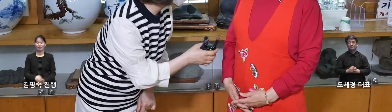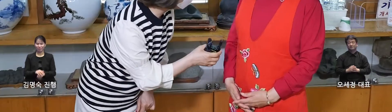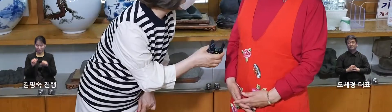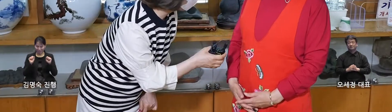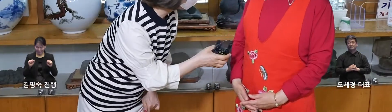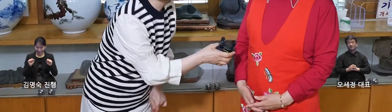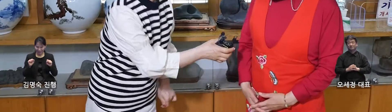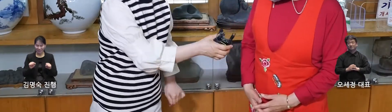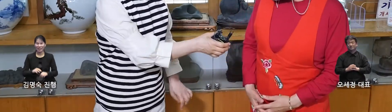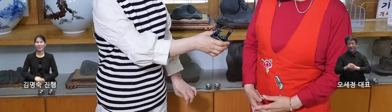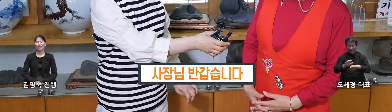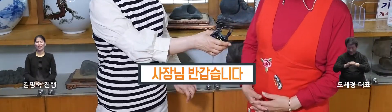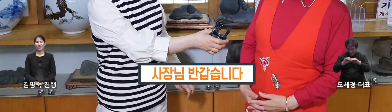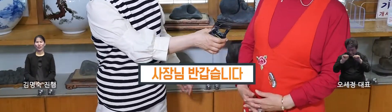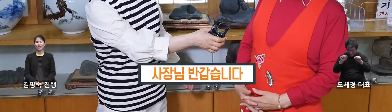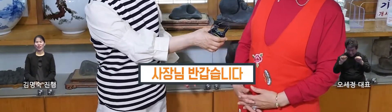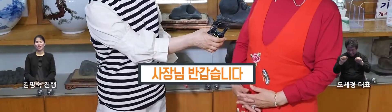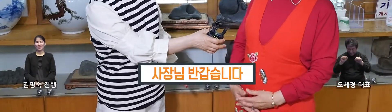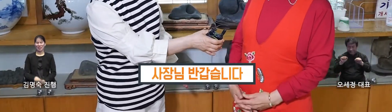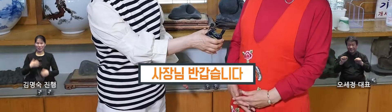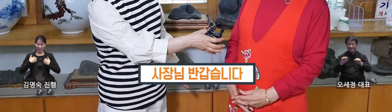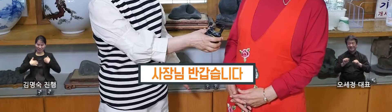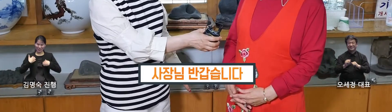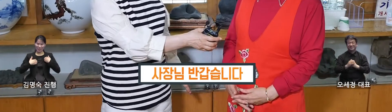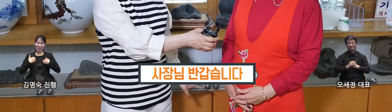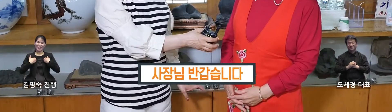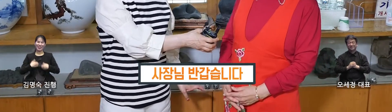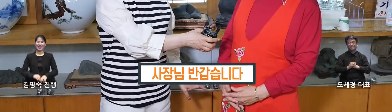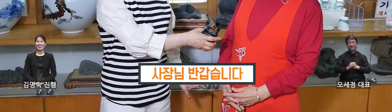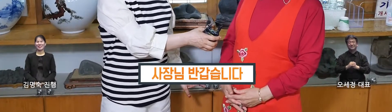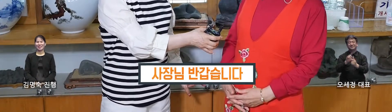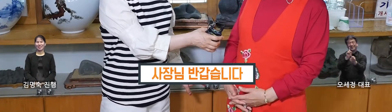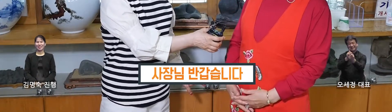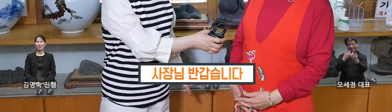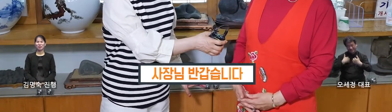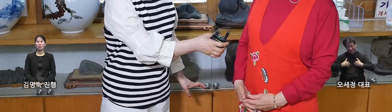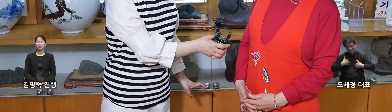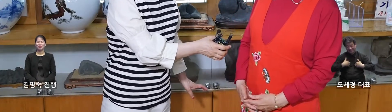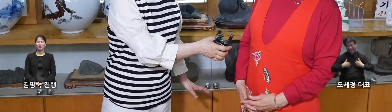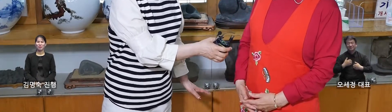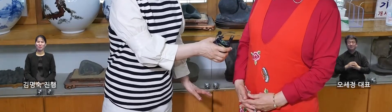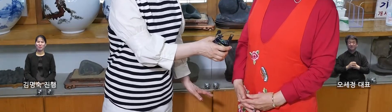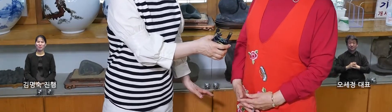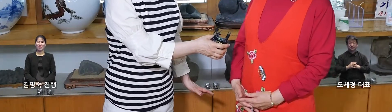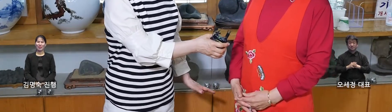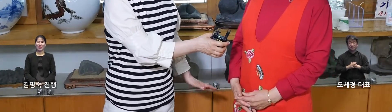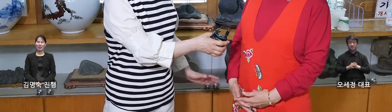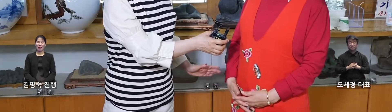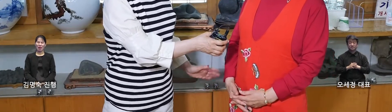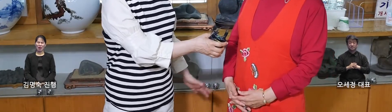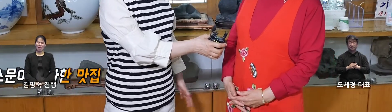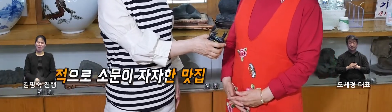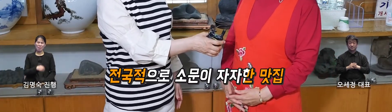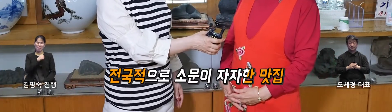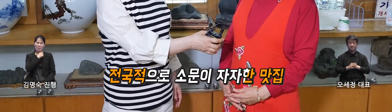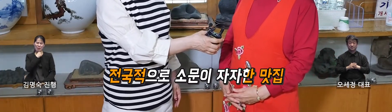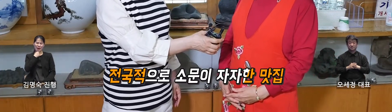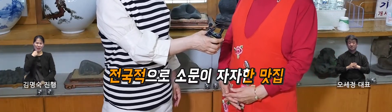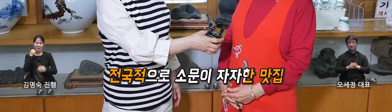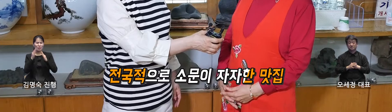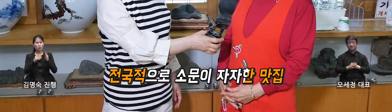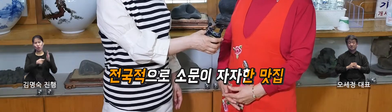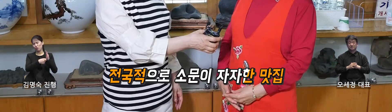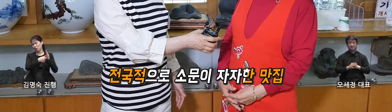사장님 안녕하세요. 안녕하세요. 예, 반갑습니다. 네. 예, 반갑습니다. 워낙 맛집으로 소문난